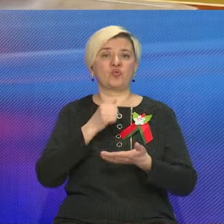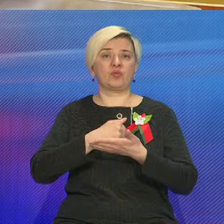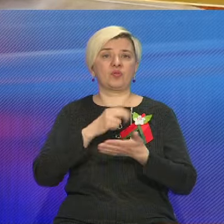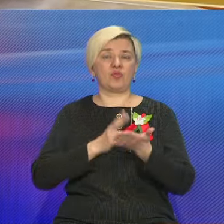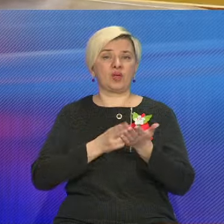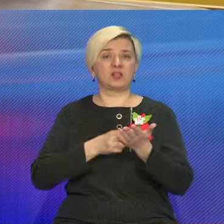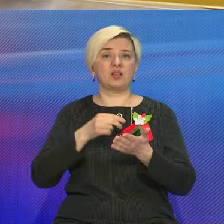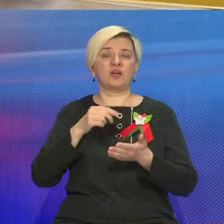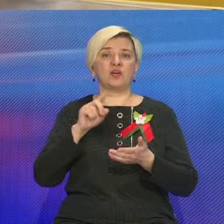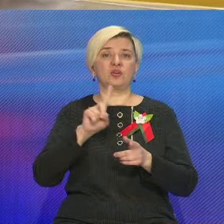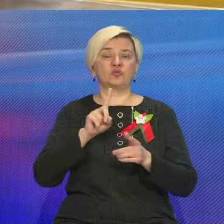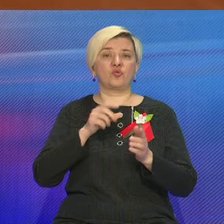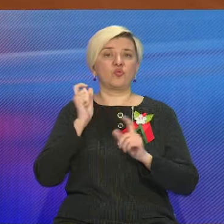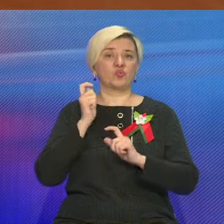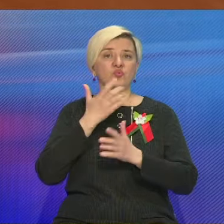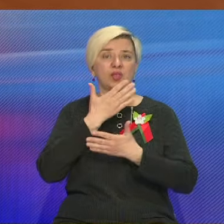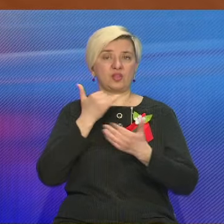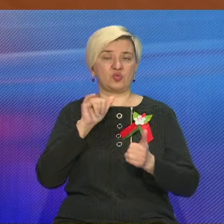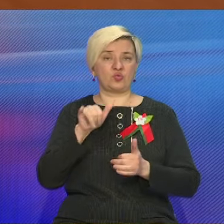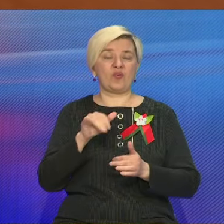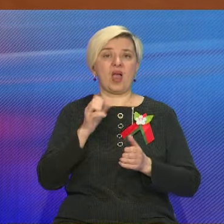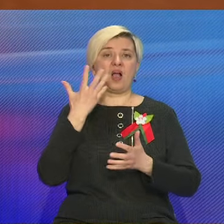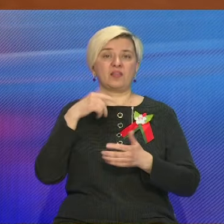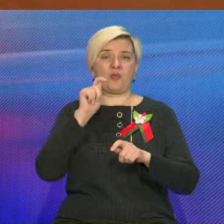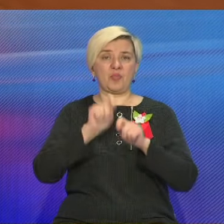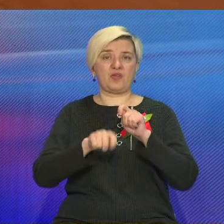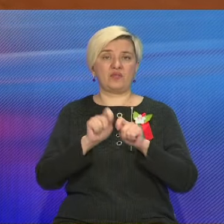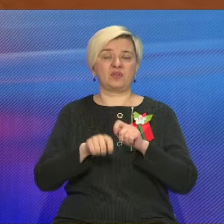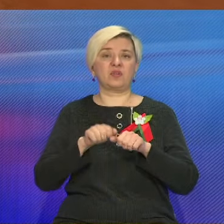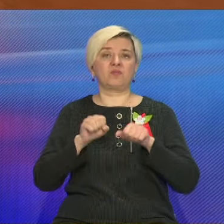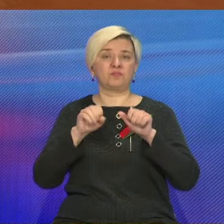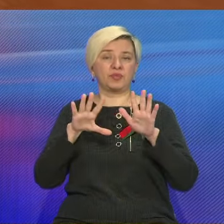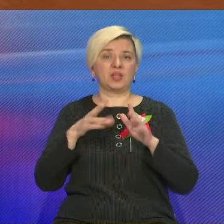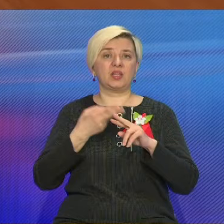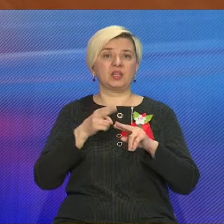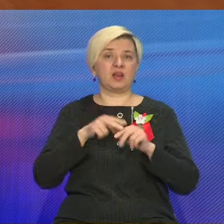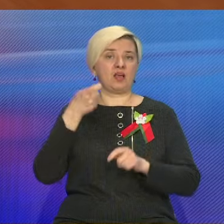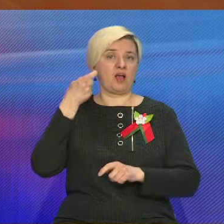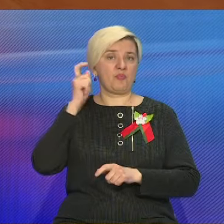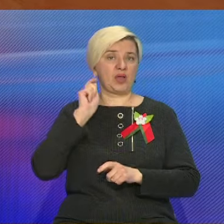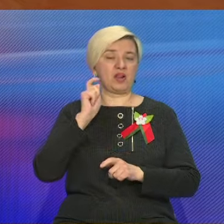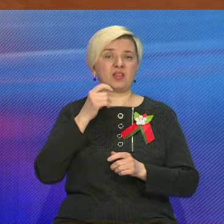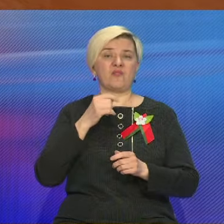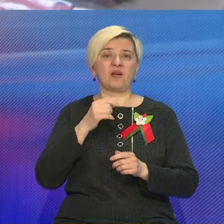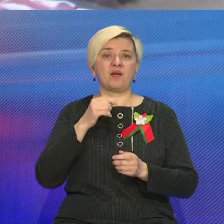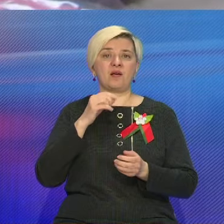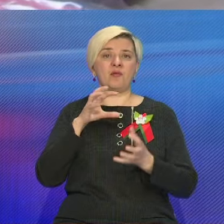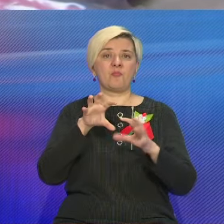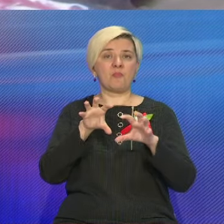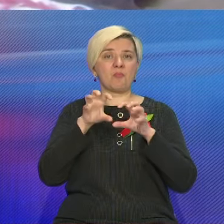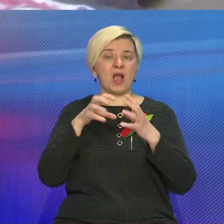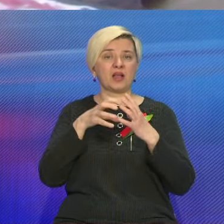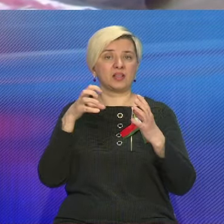під час огляду коробок з товаром були викриті магніти для гукового процесора різних моделей, стоматологічне свердло і